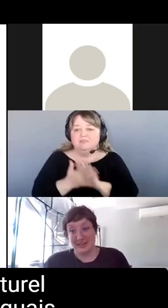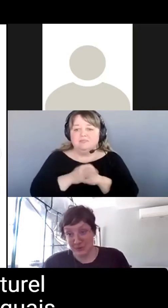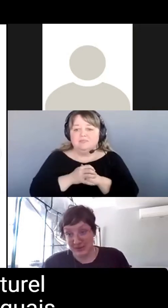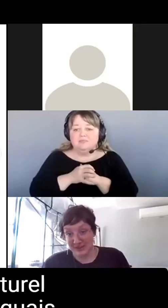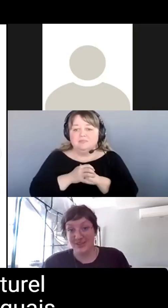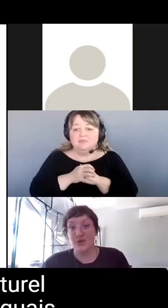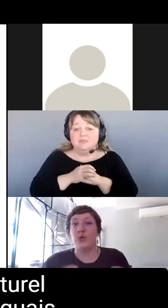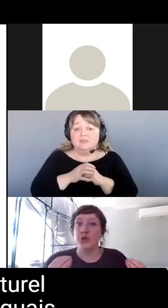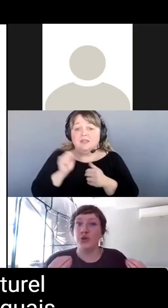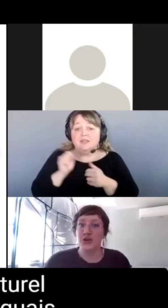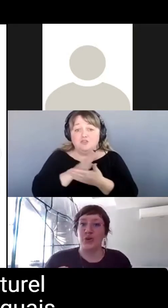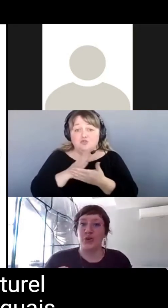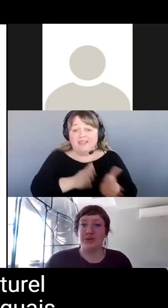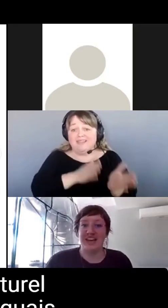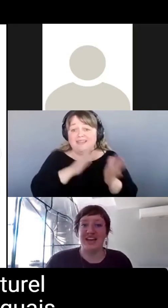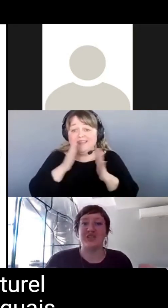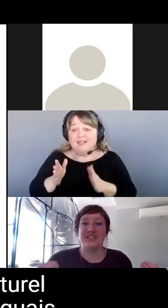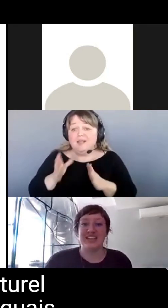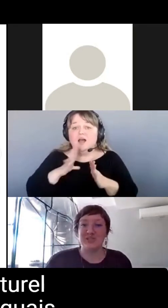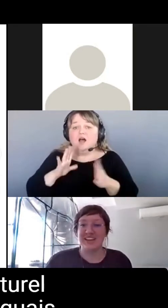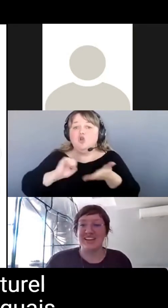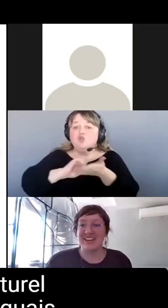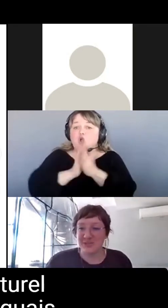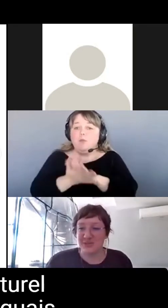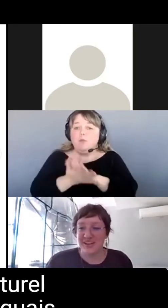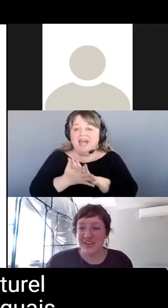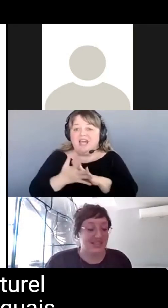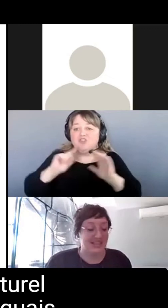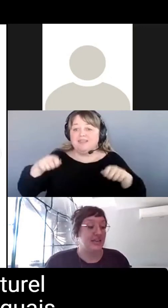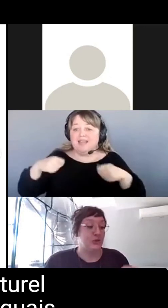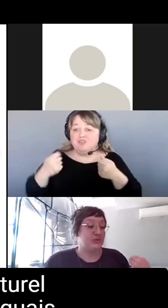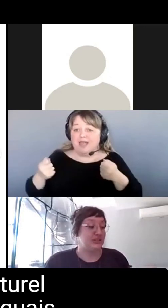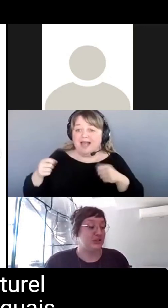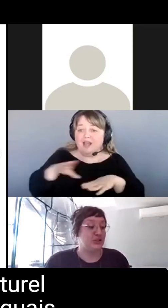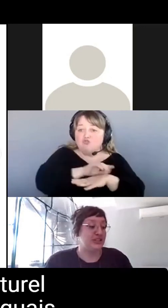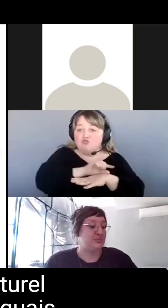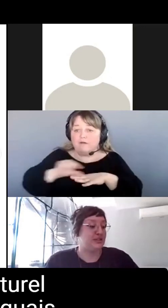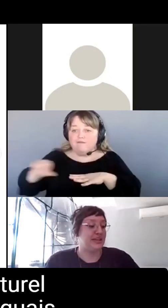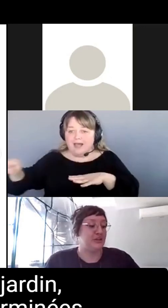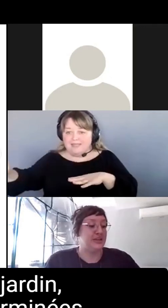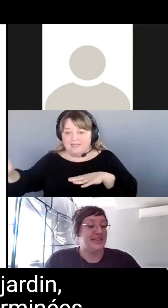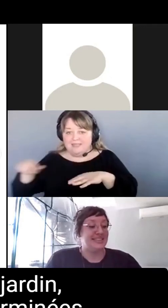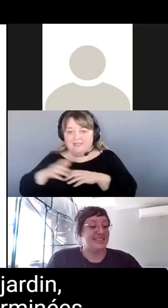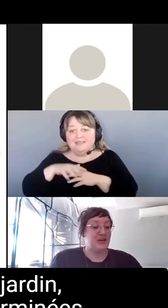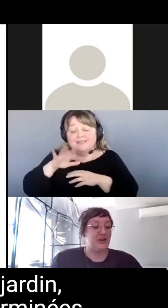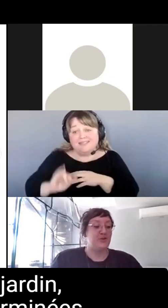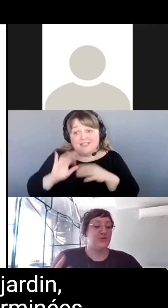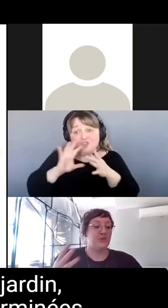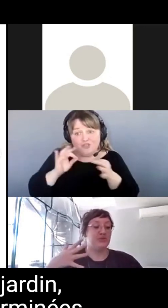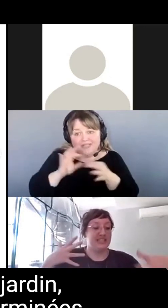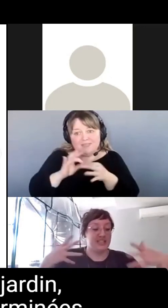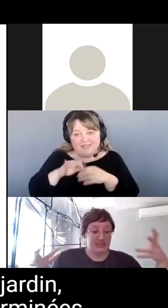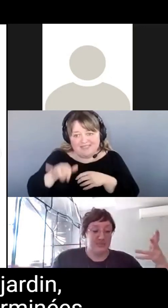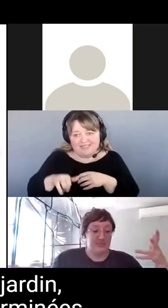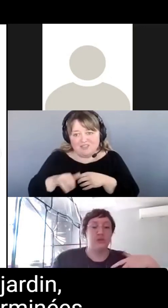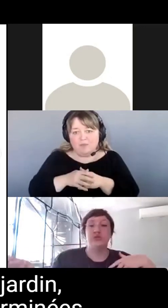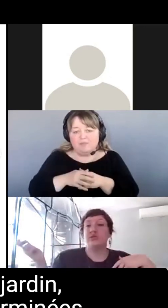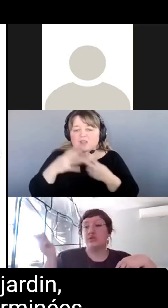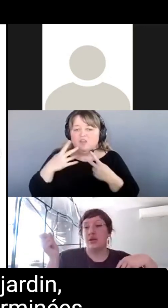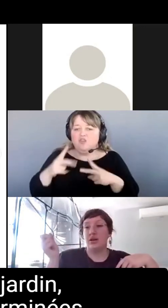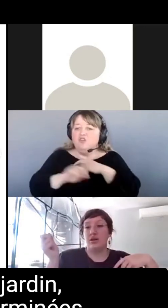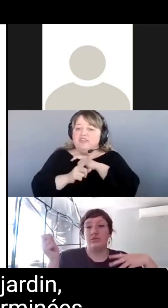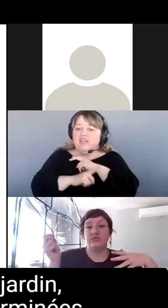Par la suite, on a le compostage naturel en surface. Donc, c'est ça que j'expliquais là. C'est que vos déchets de